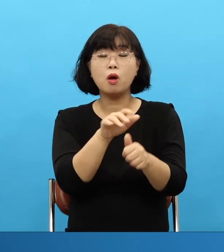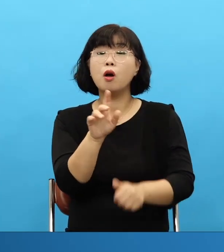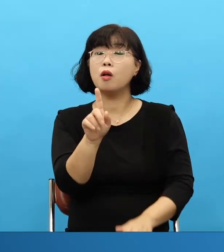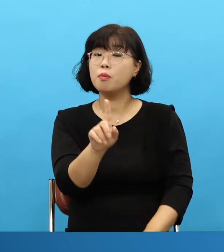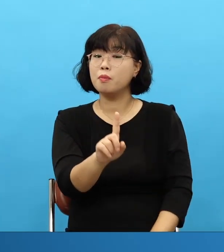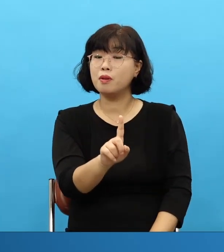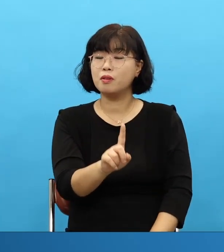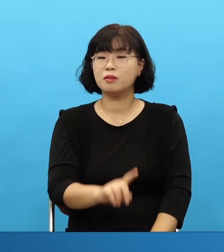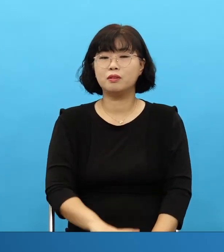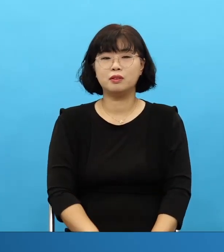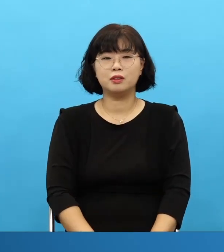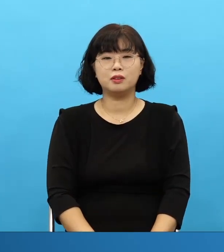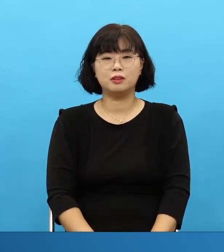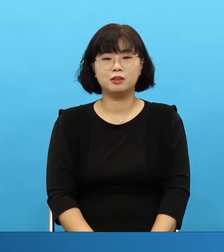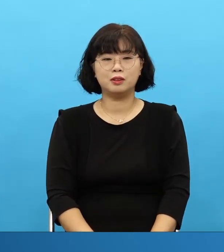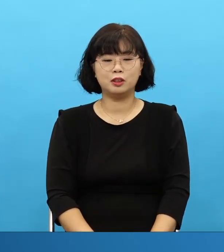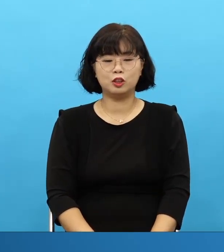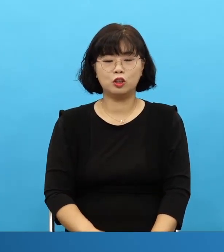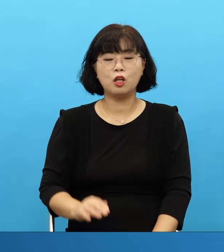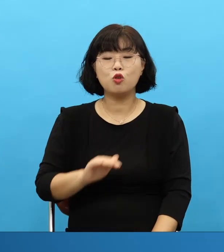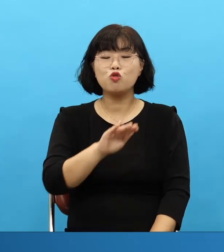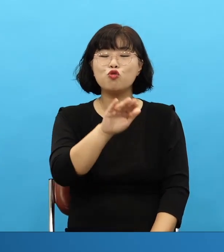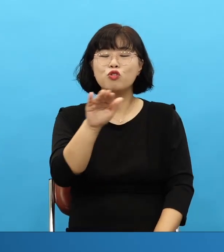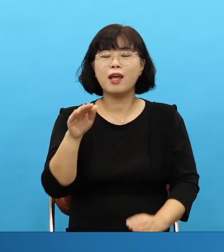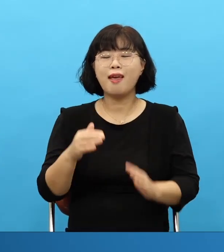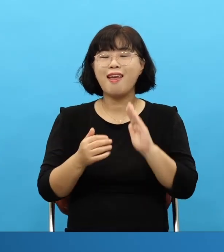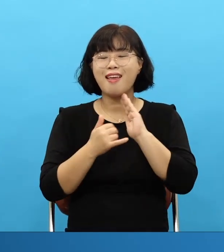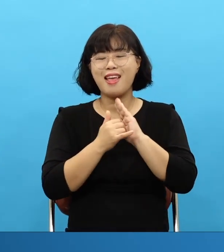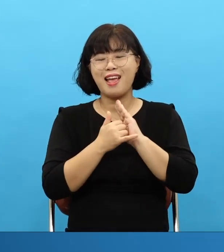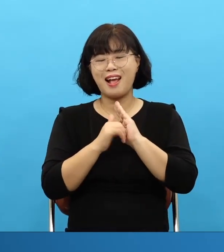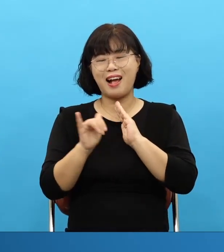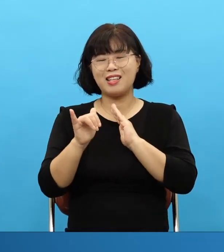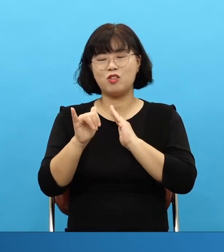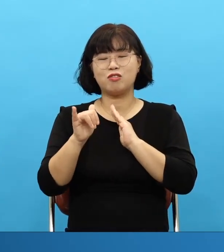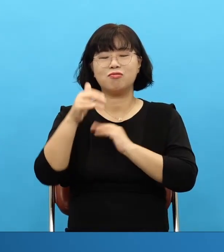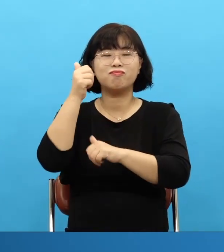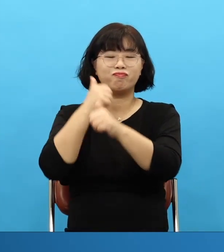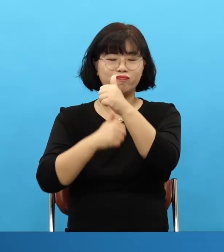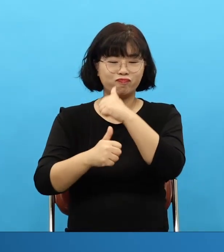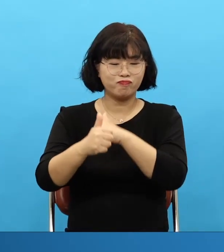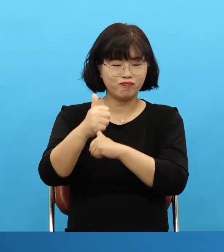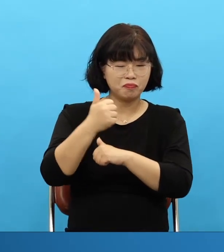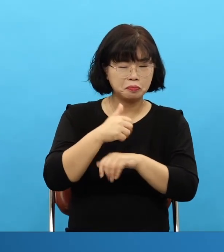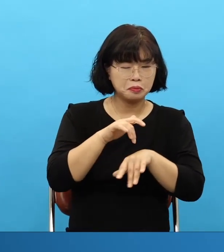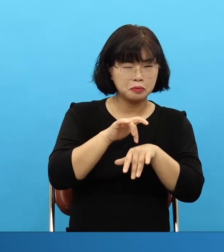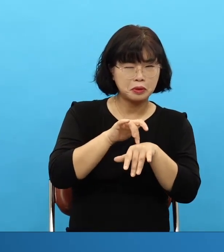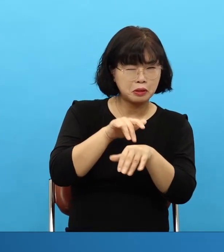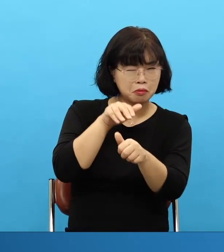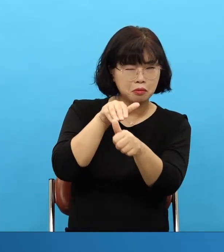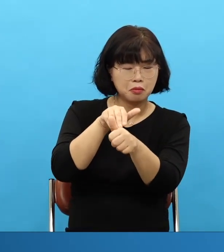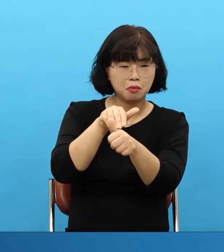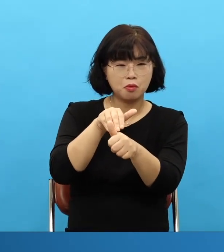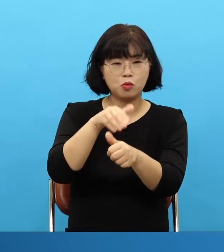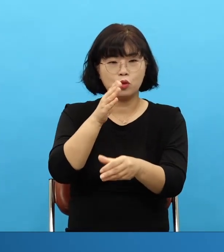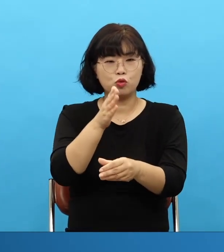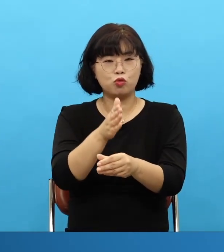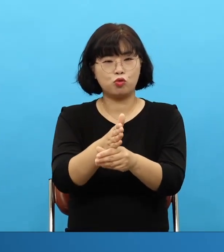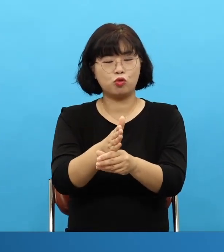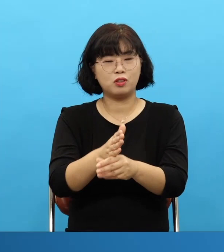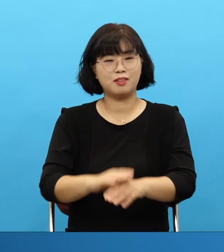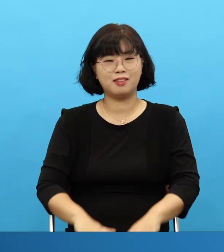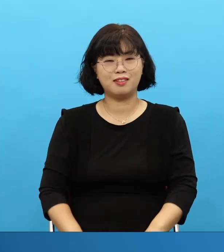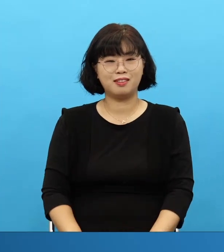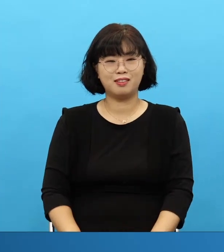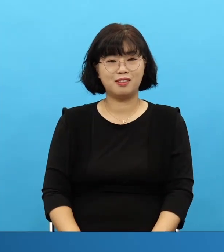a watchful eye on you, 여러분의 가문을. looking at your household. 하나님은 이 모든 것이 발판이 되어